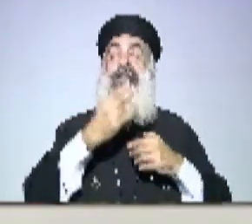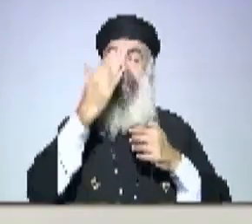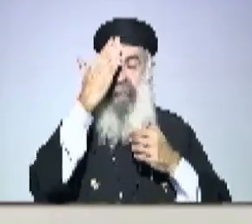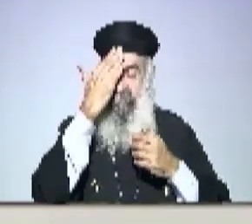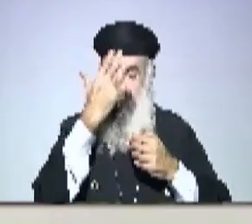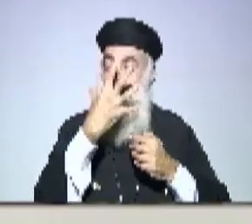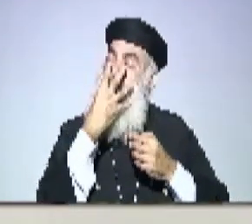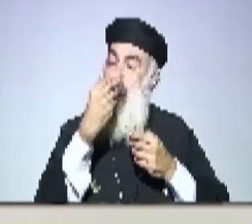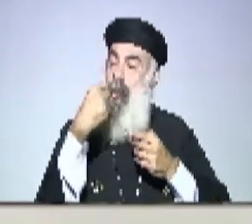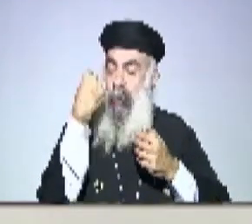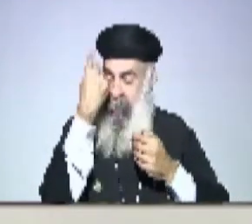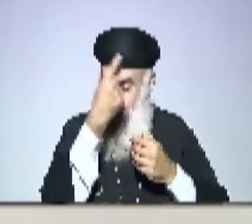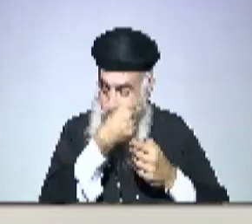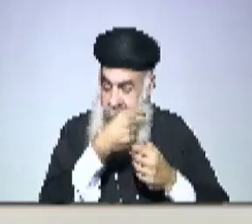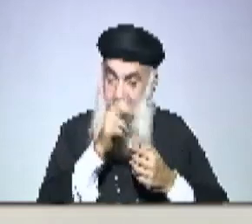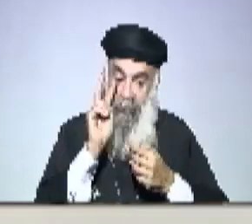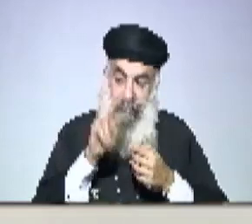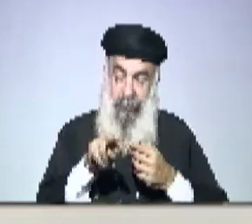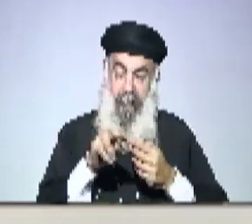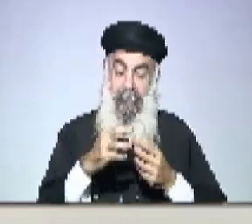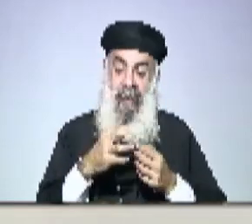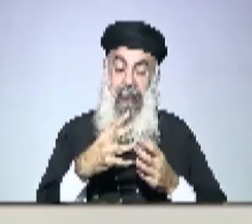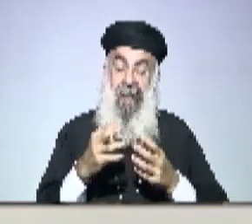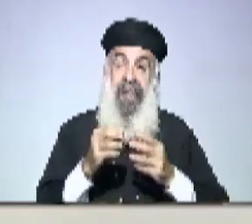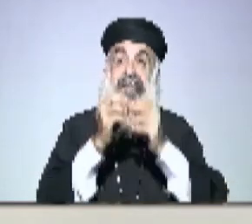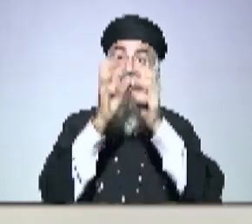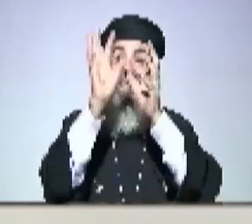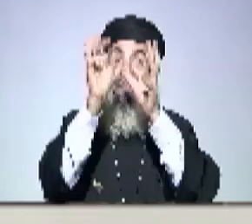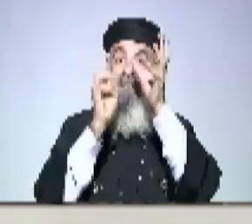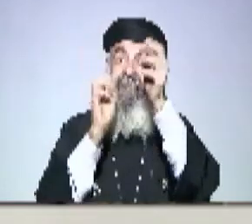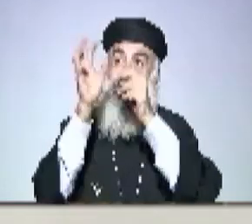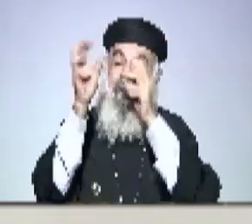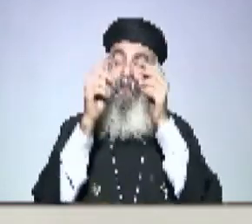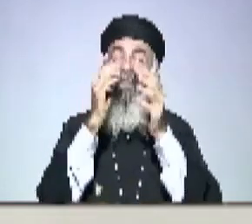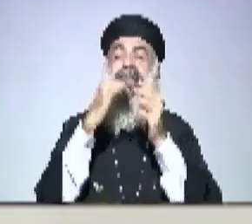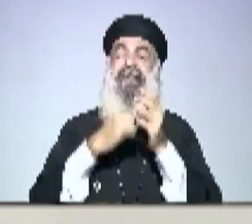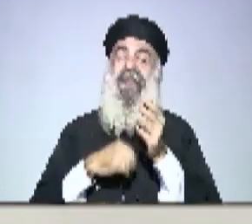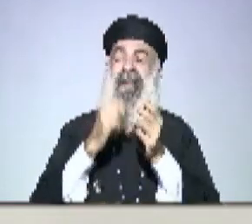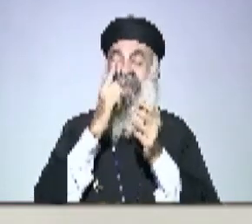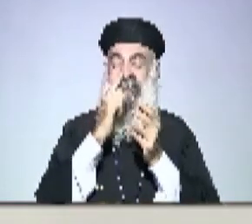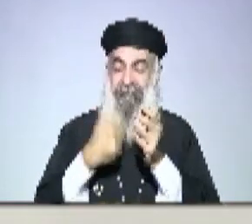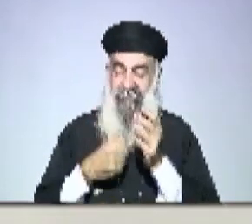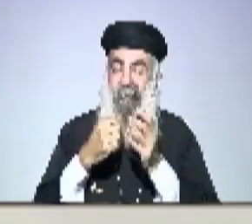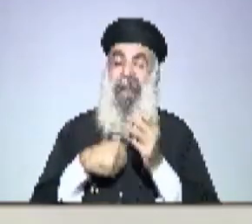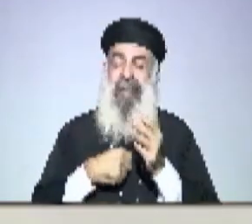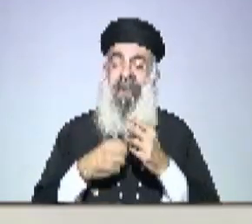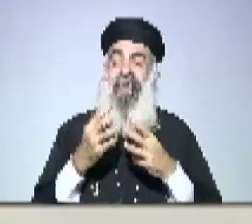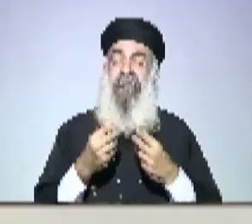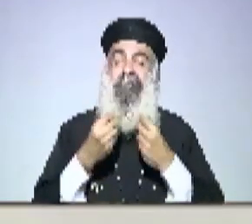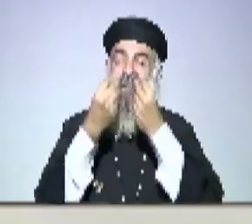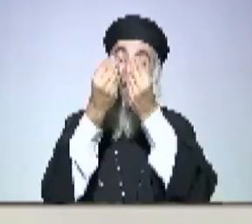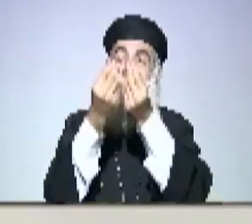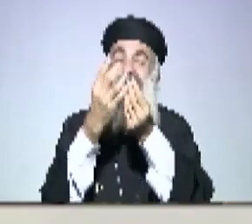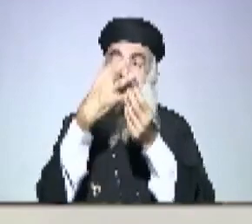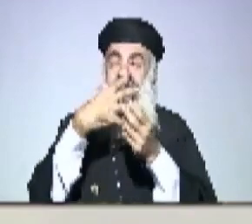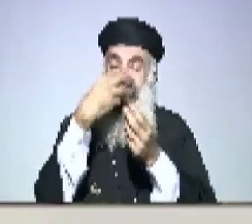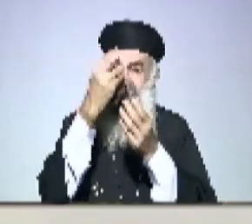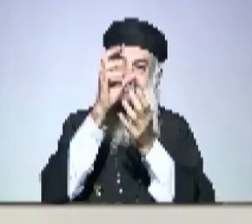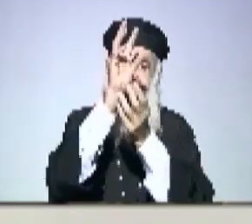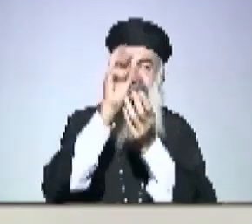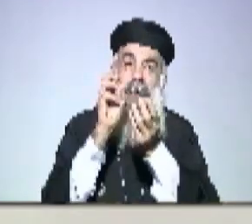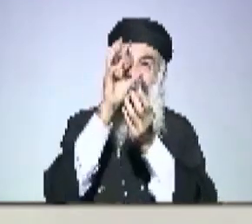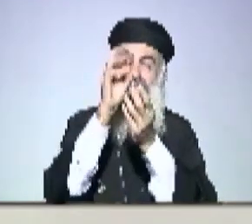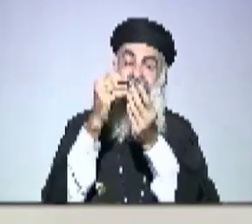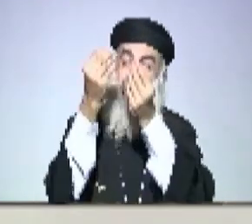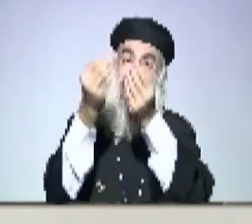القدوس لما الاقي الارض تثمر اقول له نفسي يا رب تفرحني بثمر حياتي زي ما قال